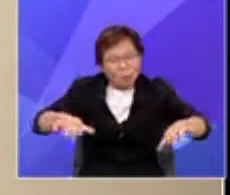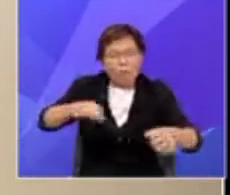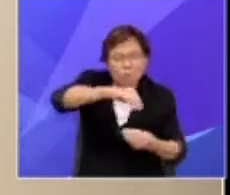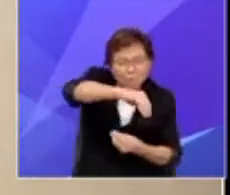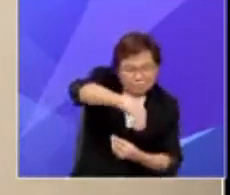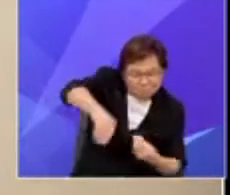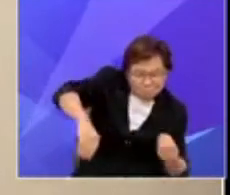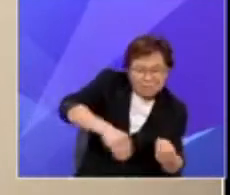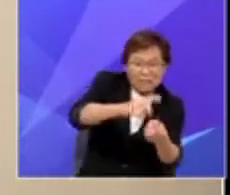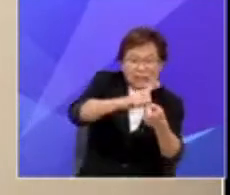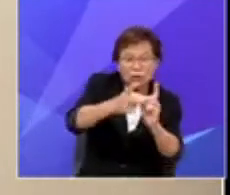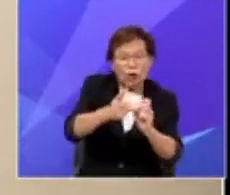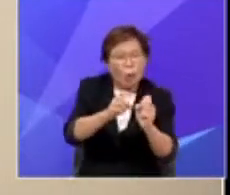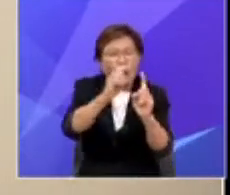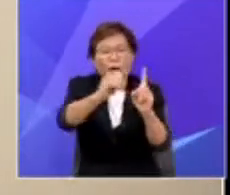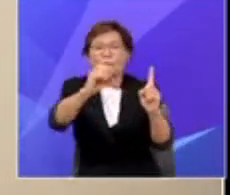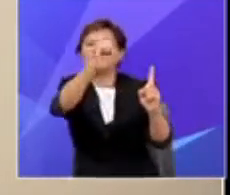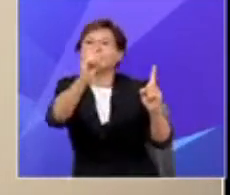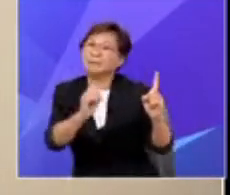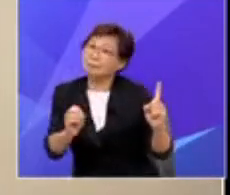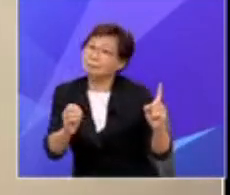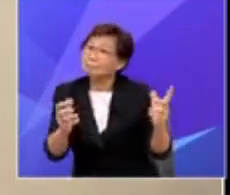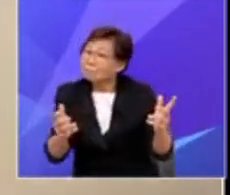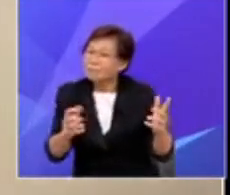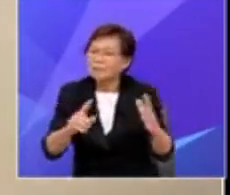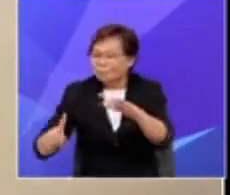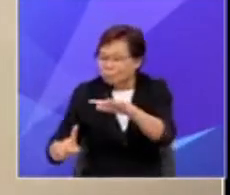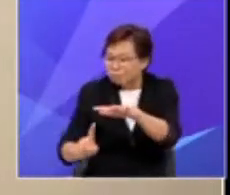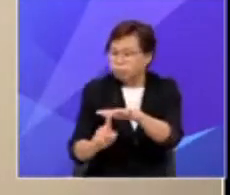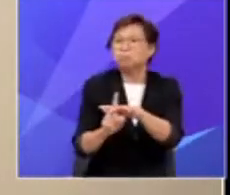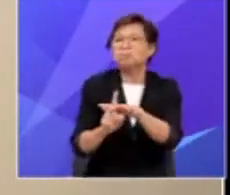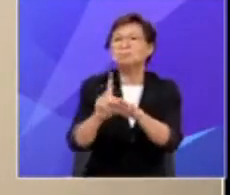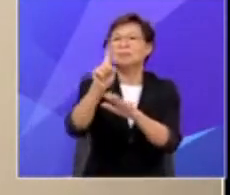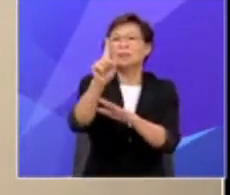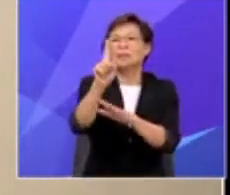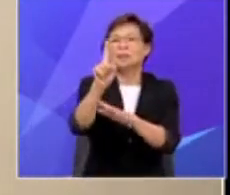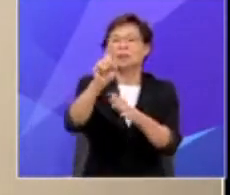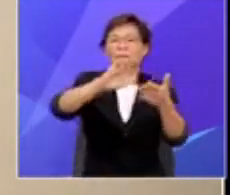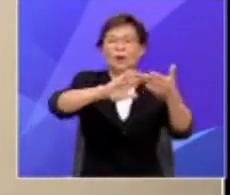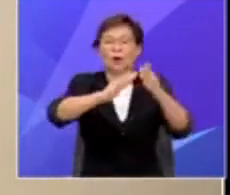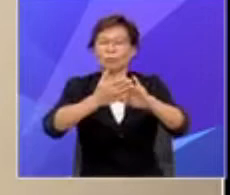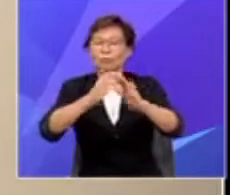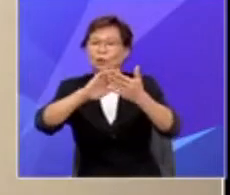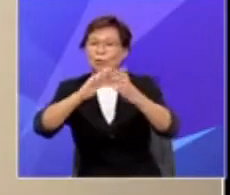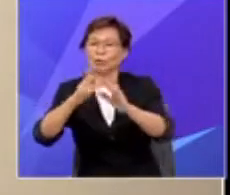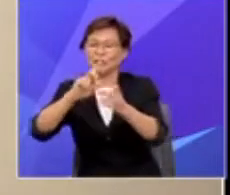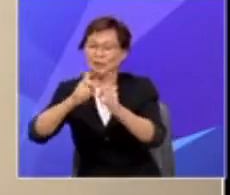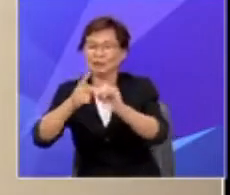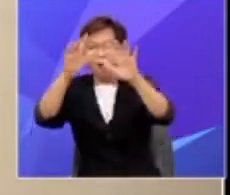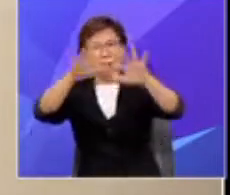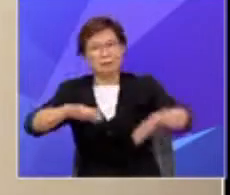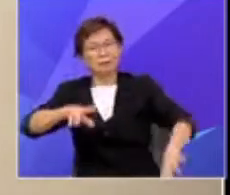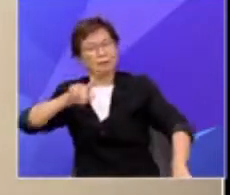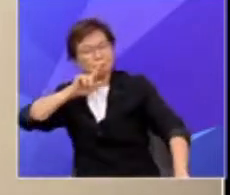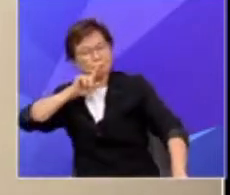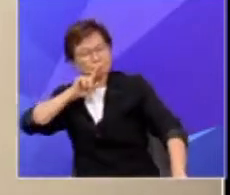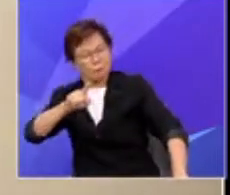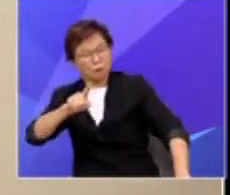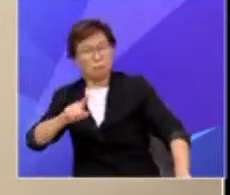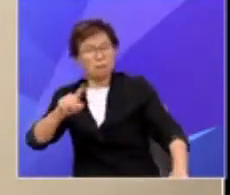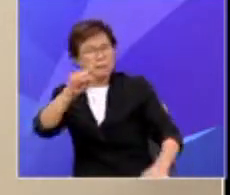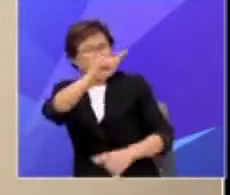transformasi distro yang sepenuhnya jam wujudkan 1x community jto ASEAN yang sebenar